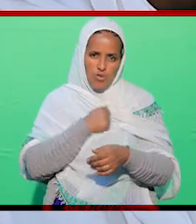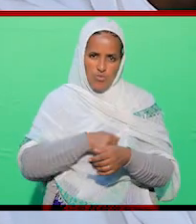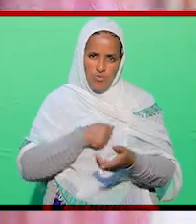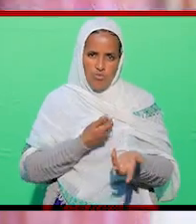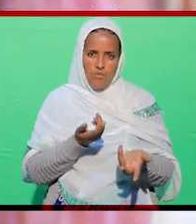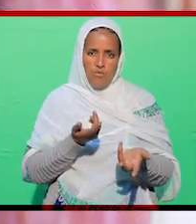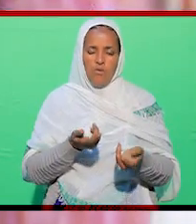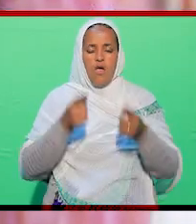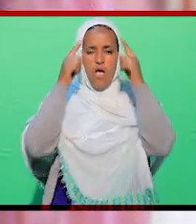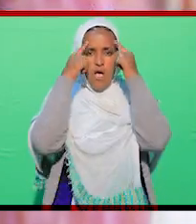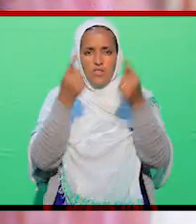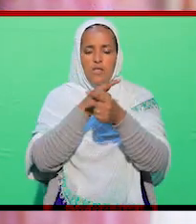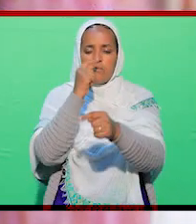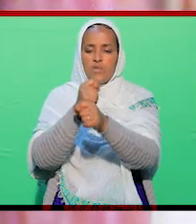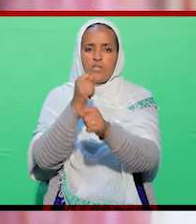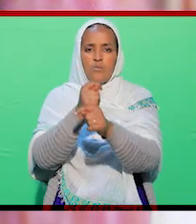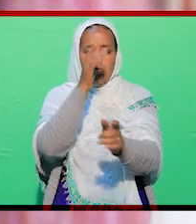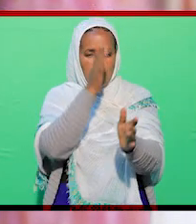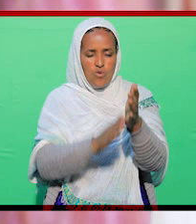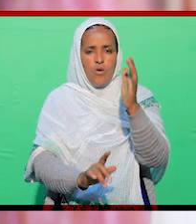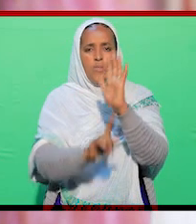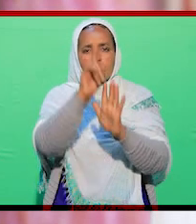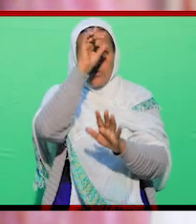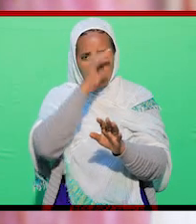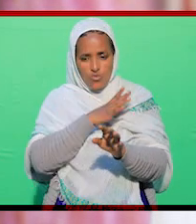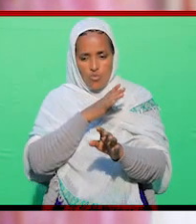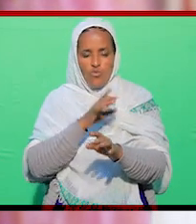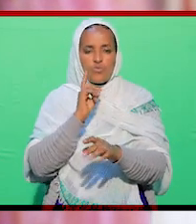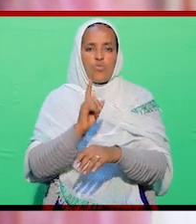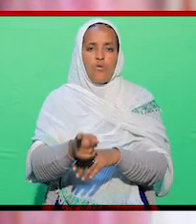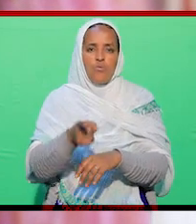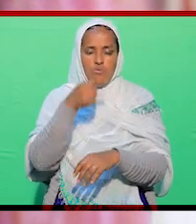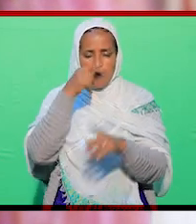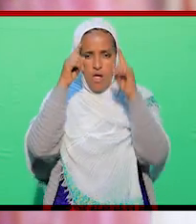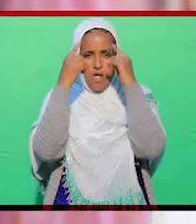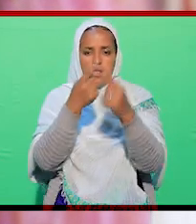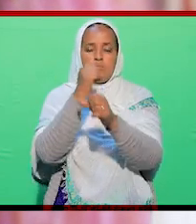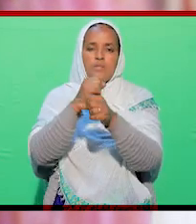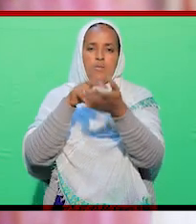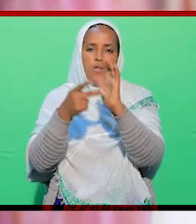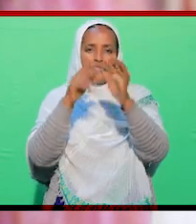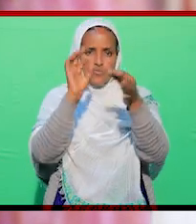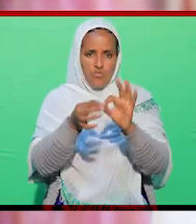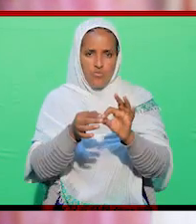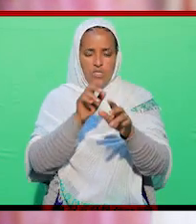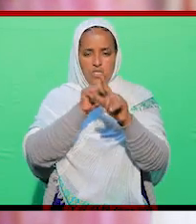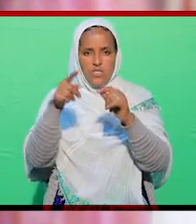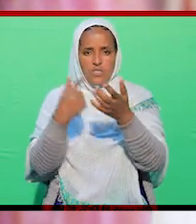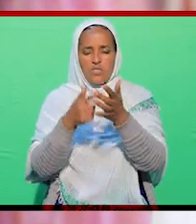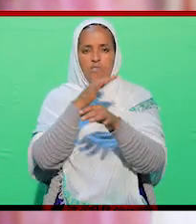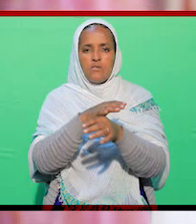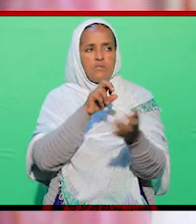ሰዎች ወዮላቸው። እንደዚሁ የሚያጠቡ ማለት ኃጢአትን በገቢር ወልደው የሚያሳድጉ ሰዎች ወዮላቸው ተብሎ ነው